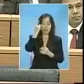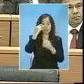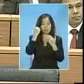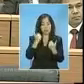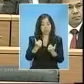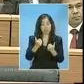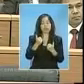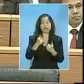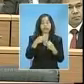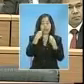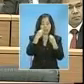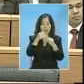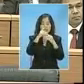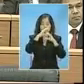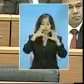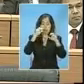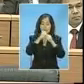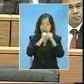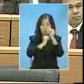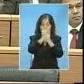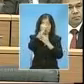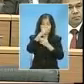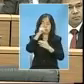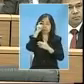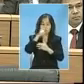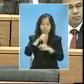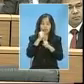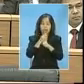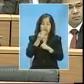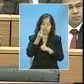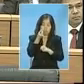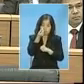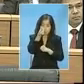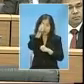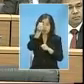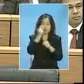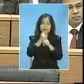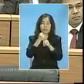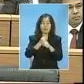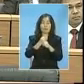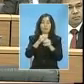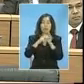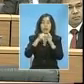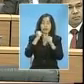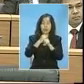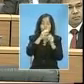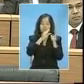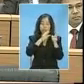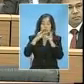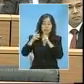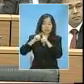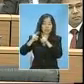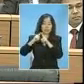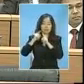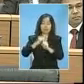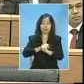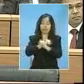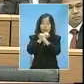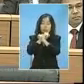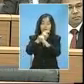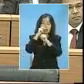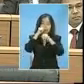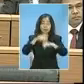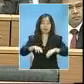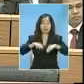รัฐบาลทำถูกทางแล้วที่ต้องเร่งสร้างความมั่นใจโดยการทำทุกวิธิทางในการป้องกันน้ำ